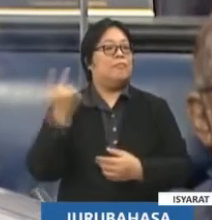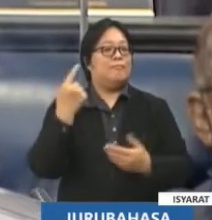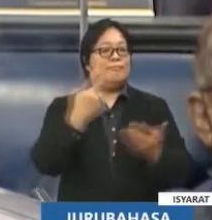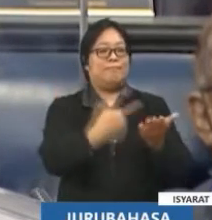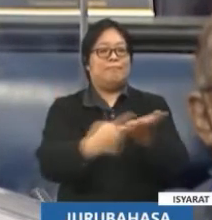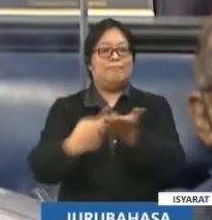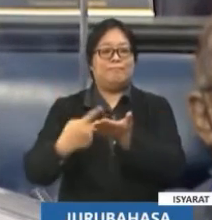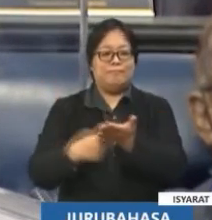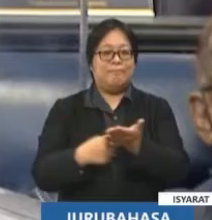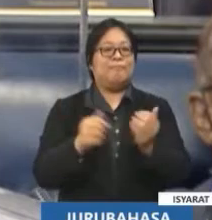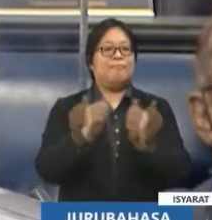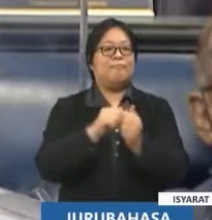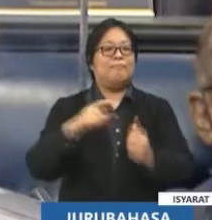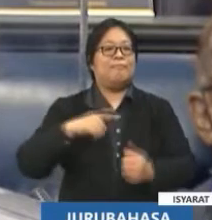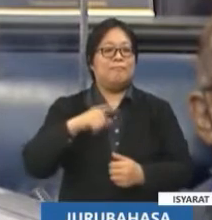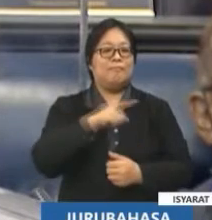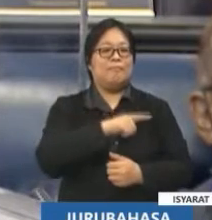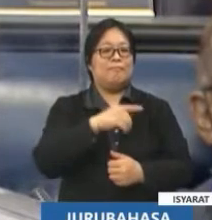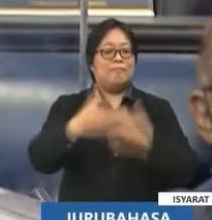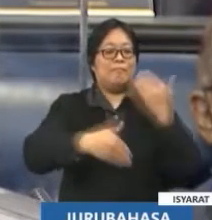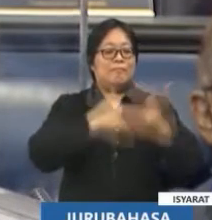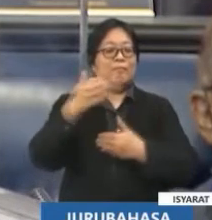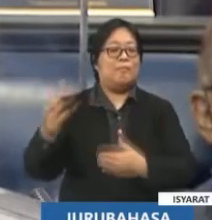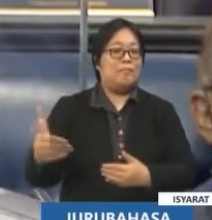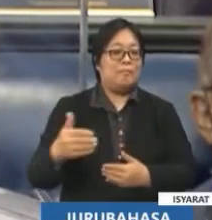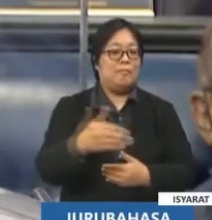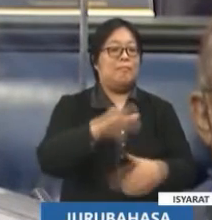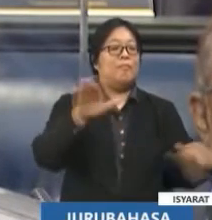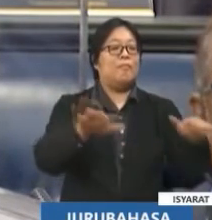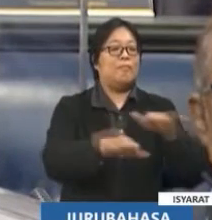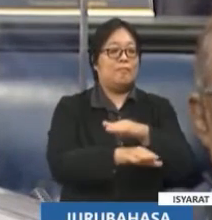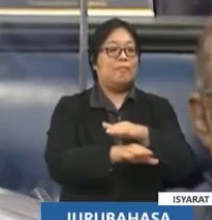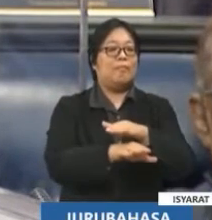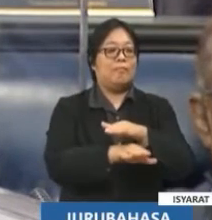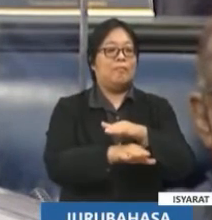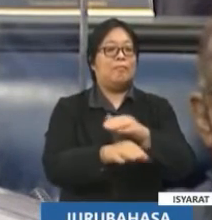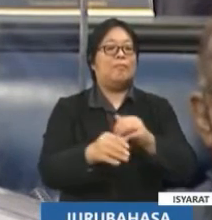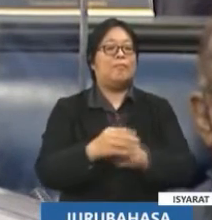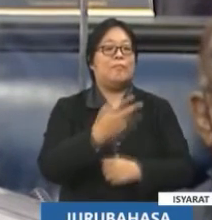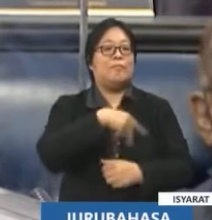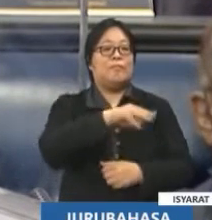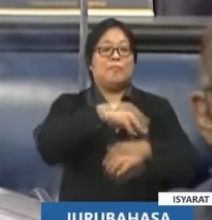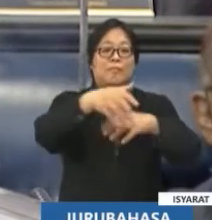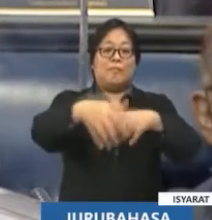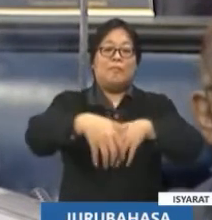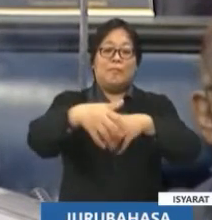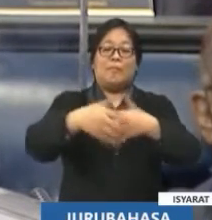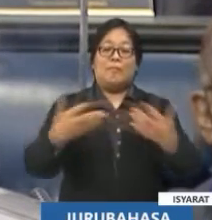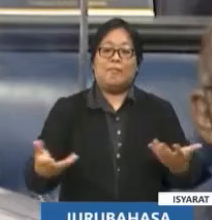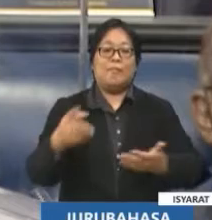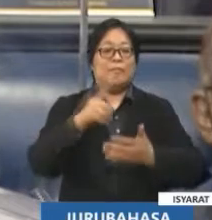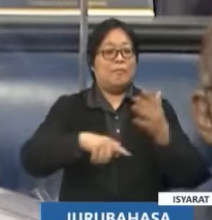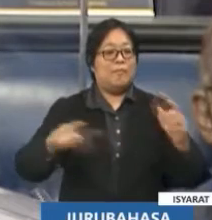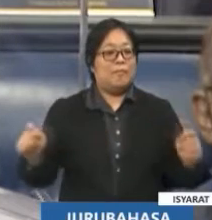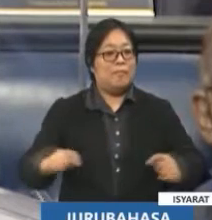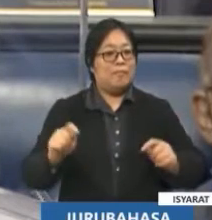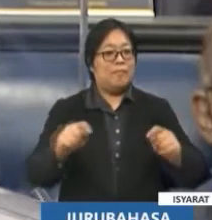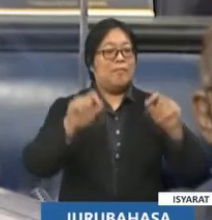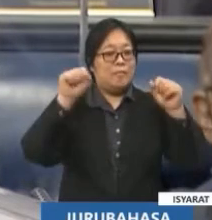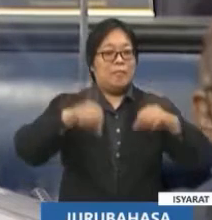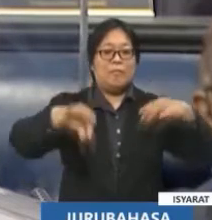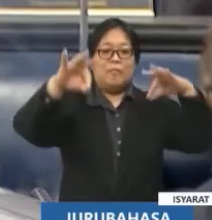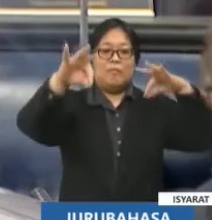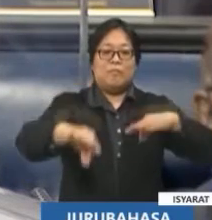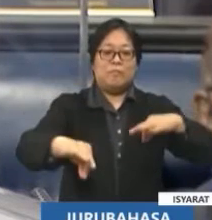selalu berbincang dengan lembaga kemajuan ikan itu dua Kementerian Pertanian supaya Apakah tindakan yang bodoh